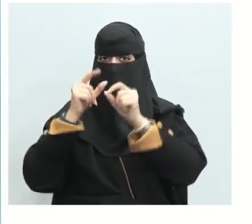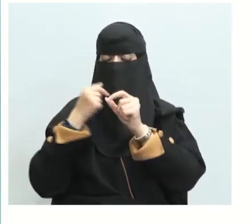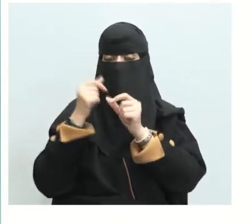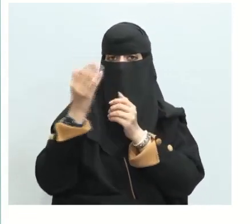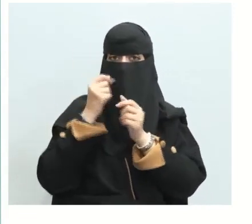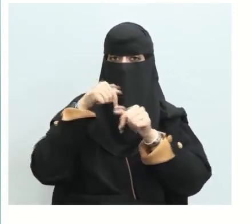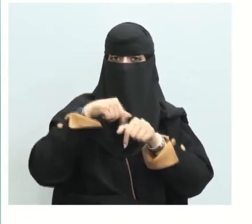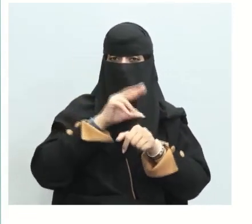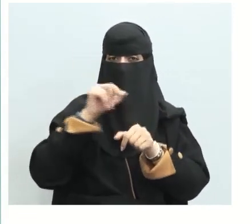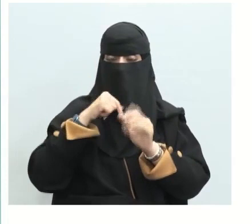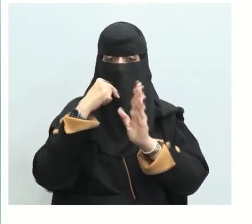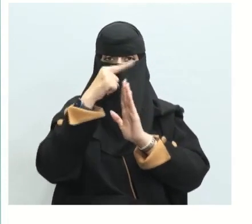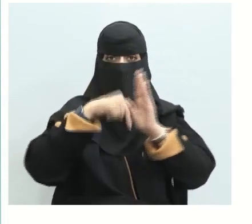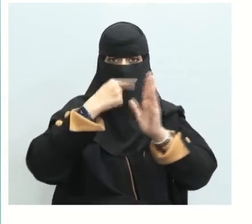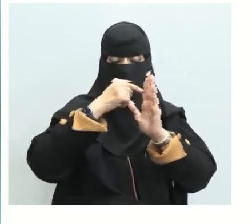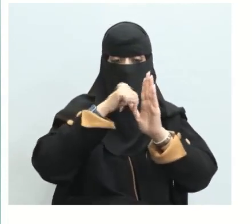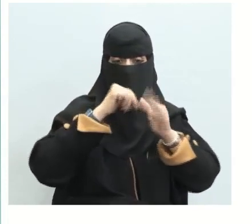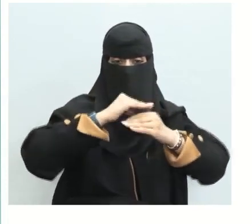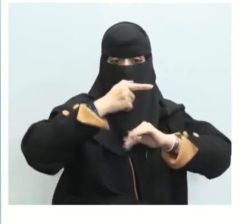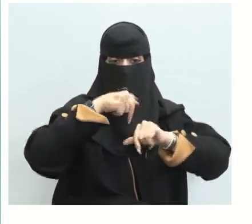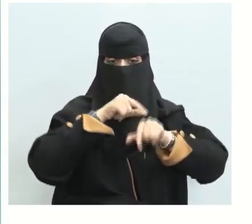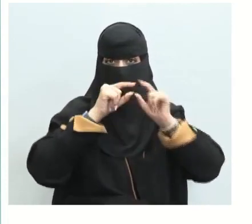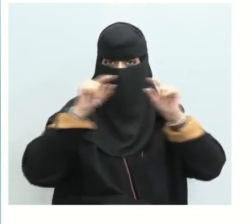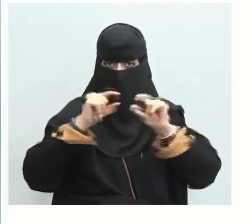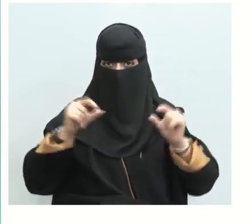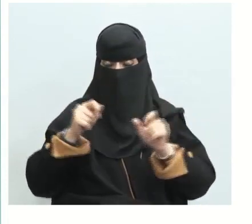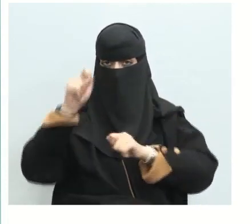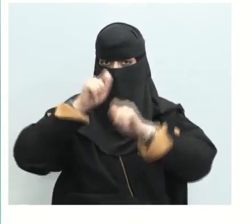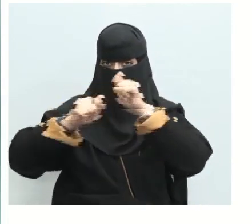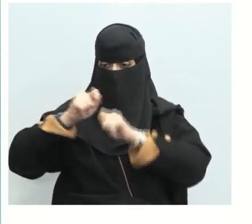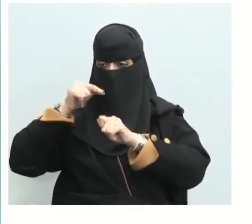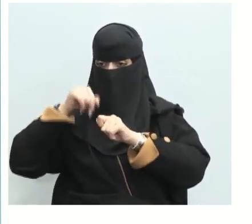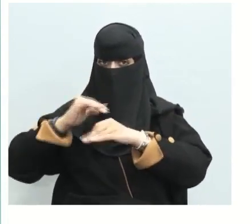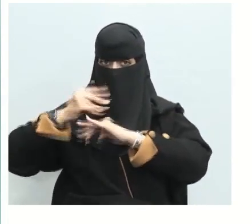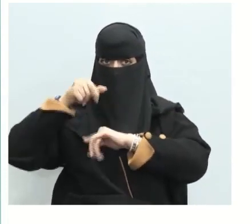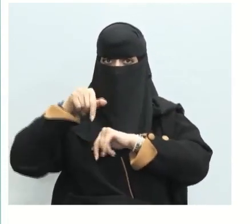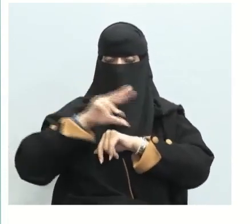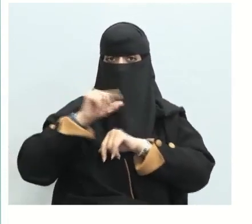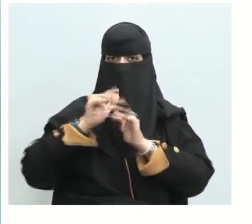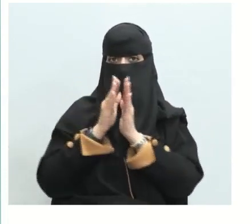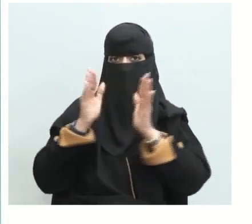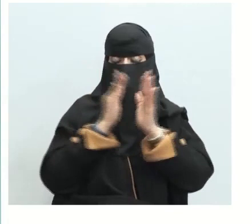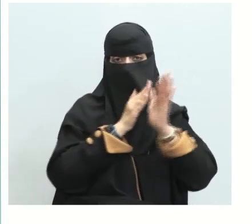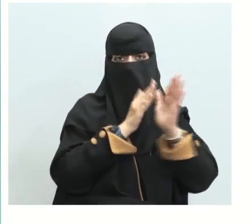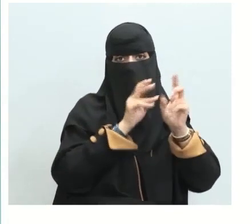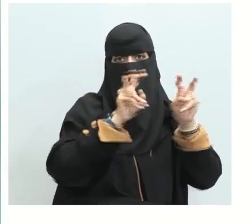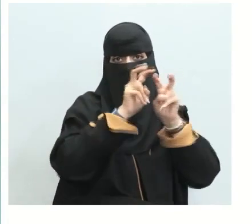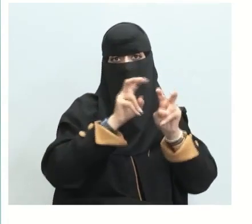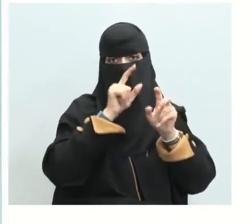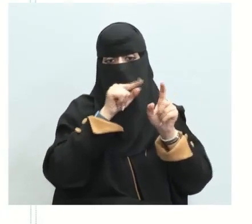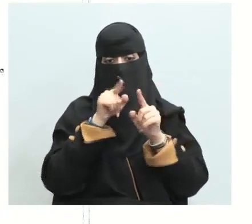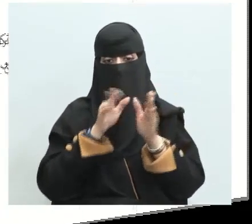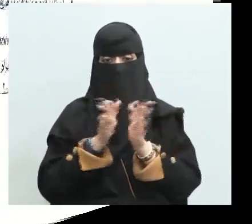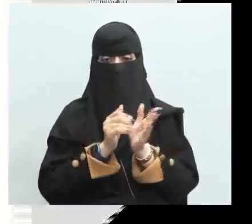في مايكروسوفت إيدج وإظهار المساطر واختيار الأجهزة التي تتم محاكاتها واستعلام